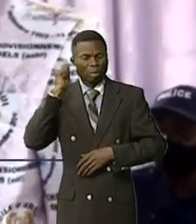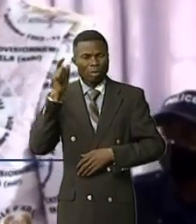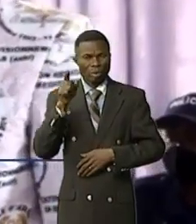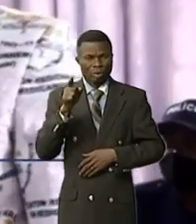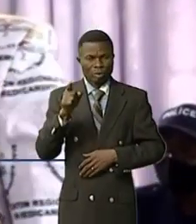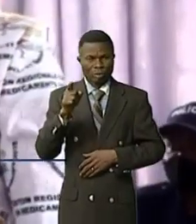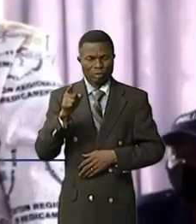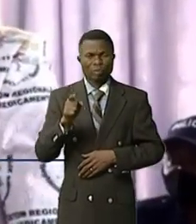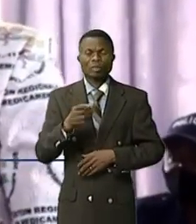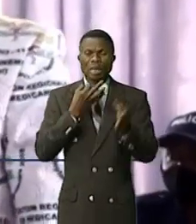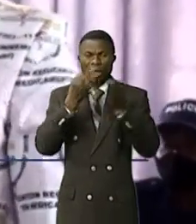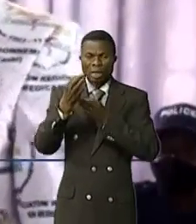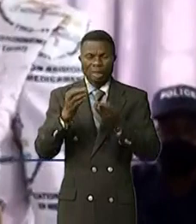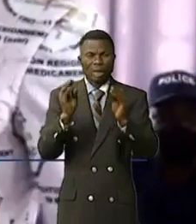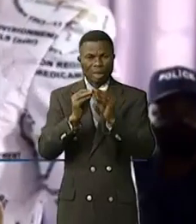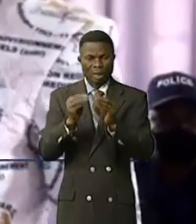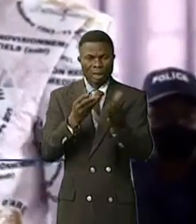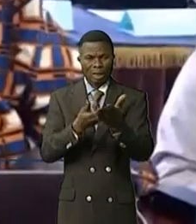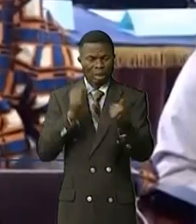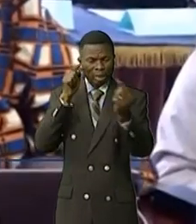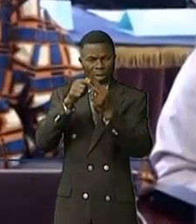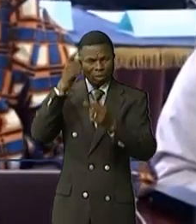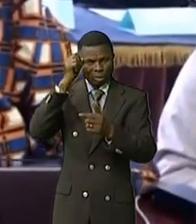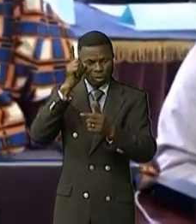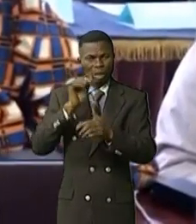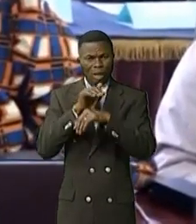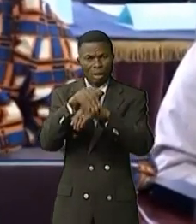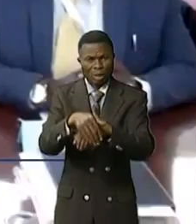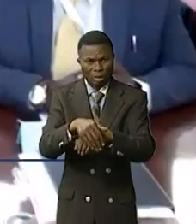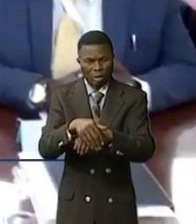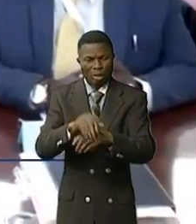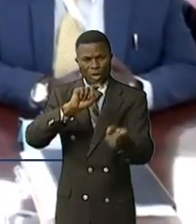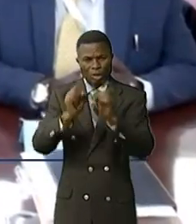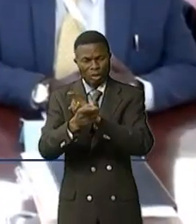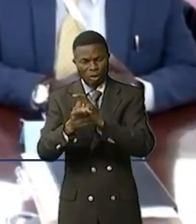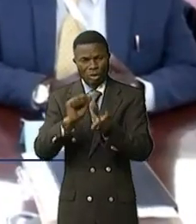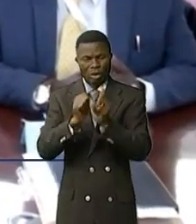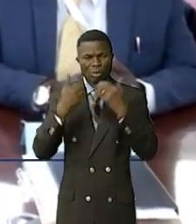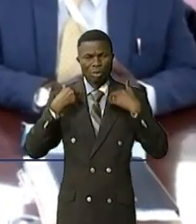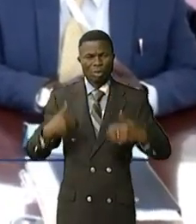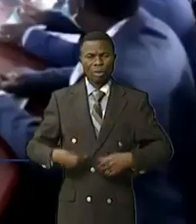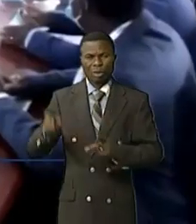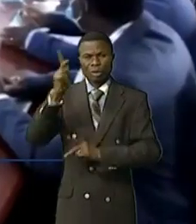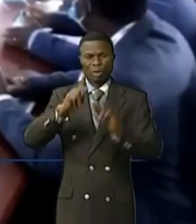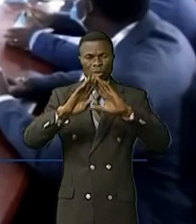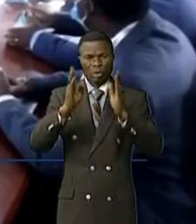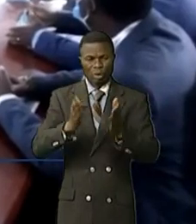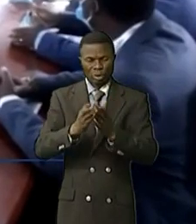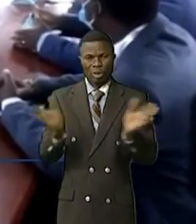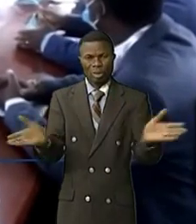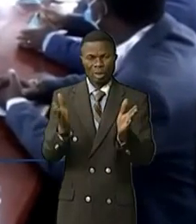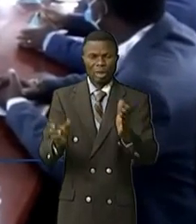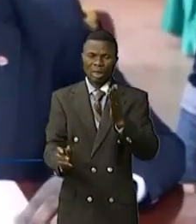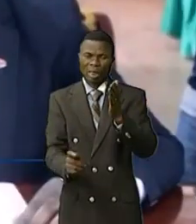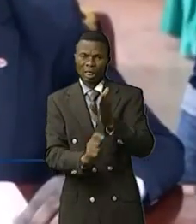Wassomissona a précisé que ces assises ont pour objectif de contribuer à l'amélioration de l'état de santé de la population par le renforcement des